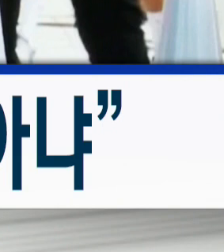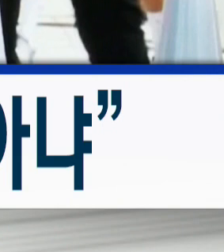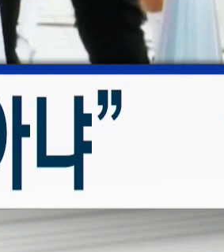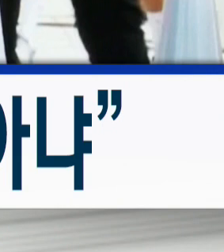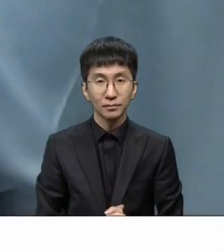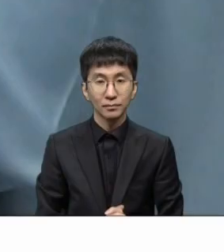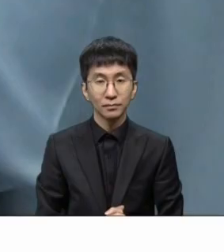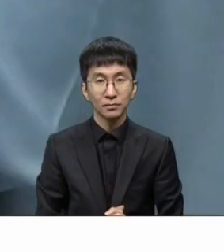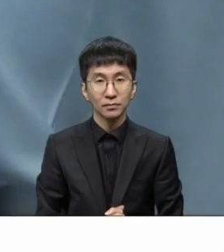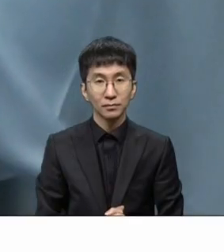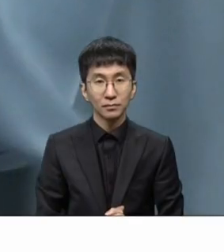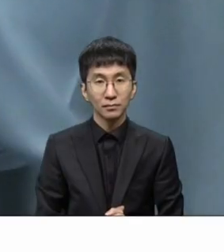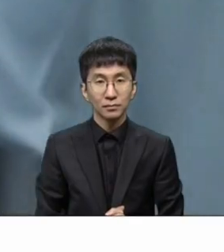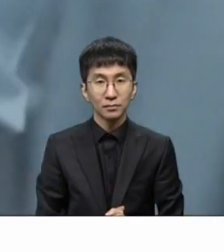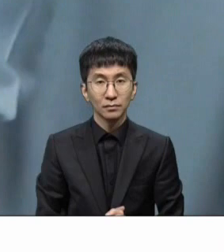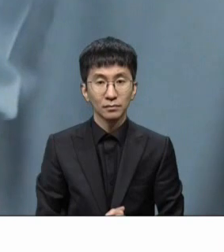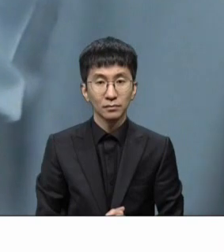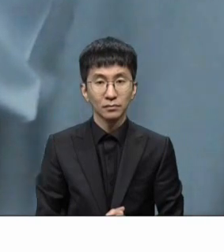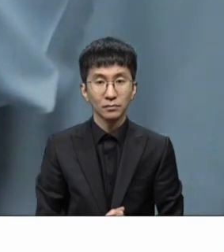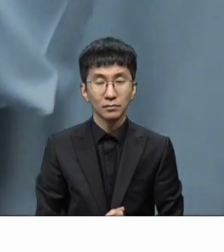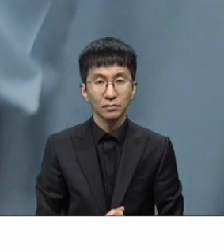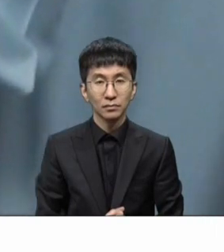전하겠습니다.